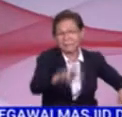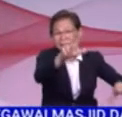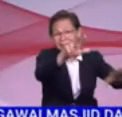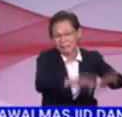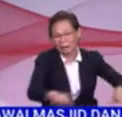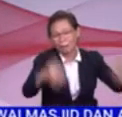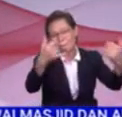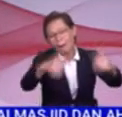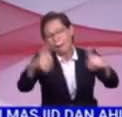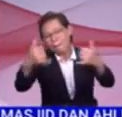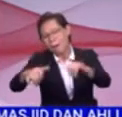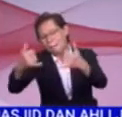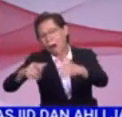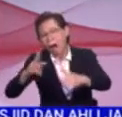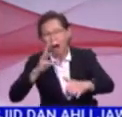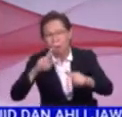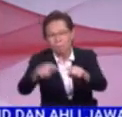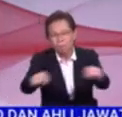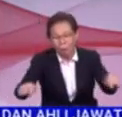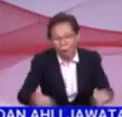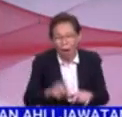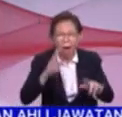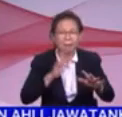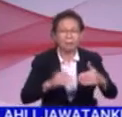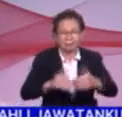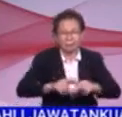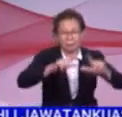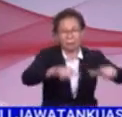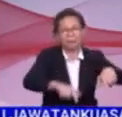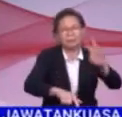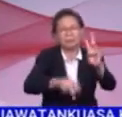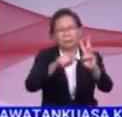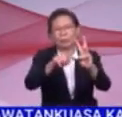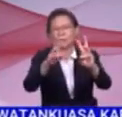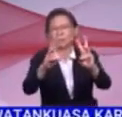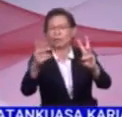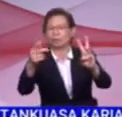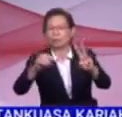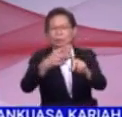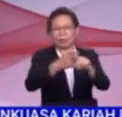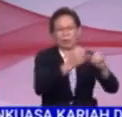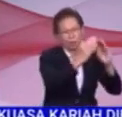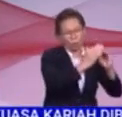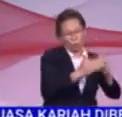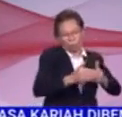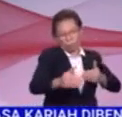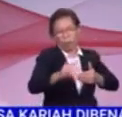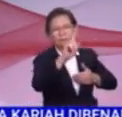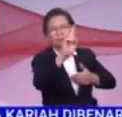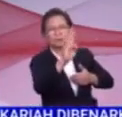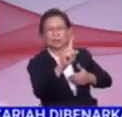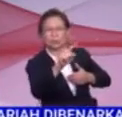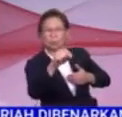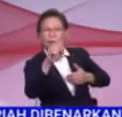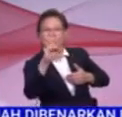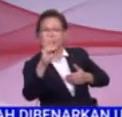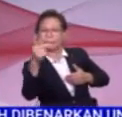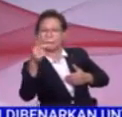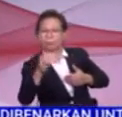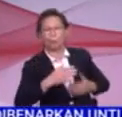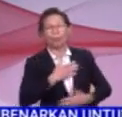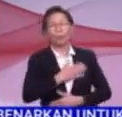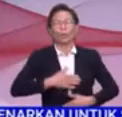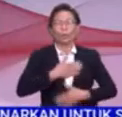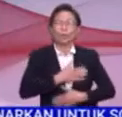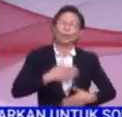kawasan tali air yang terletak kira-kira 1.6 km dari kediaman mereka. Bagaimanapun, keseronokan itu